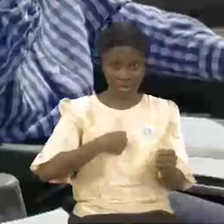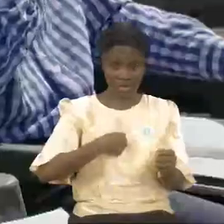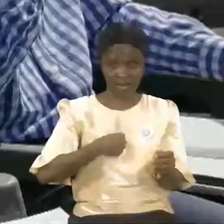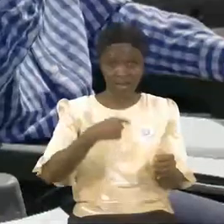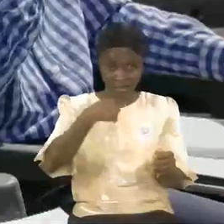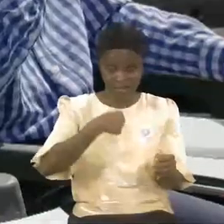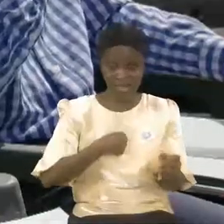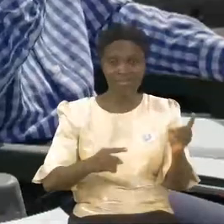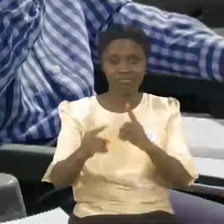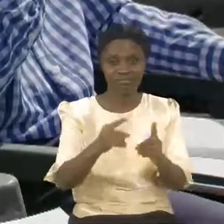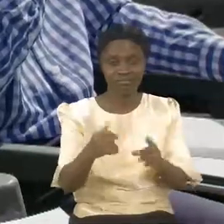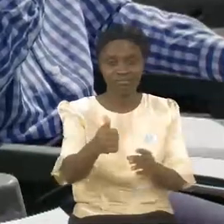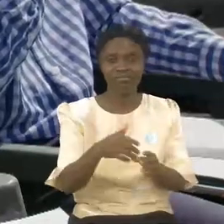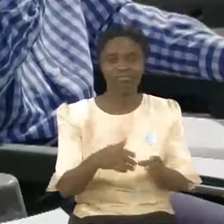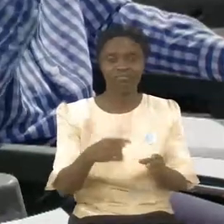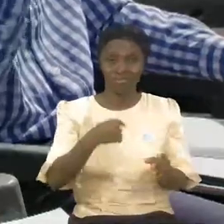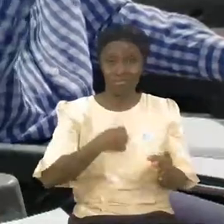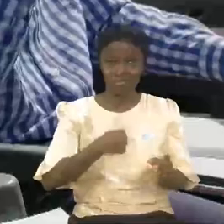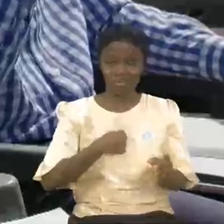toi et moi moi